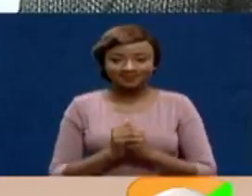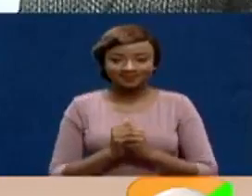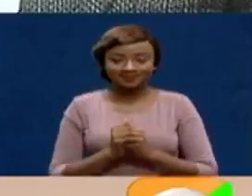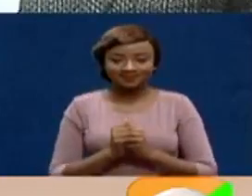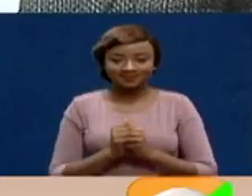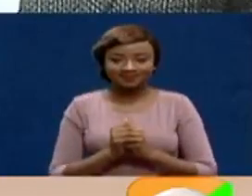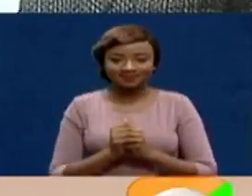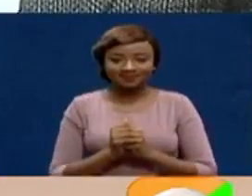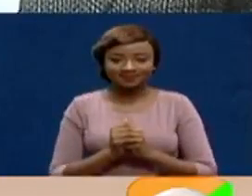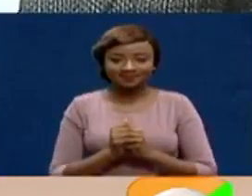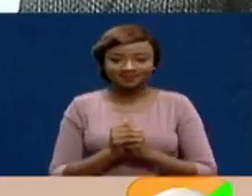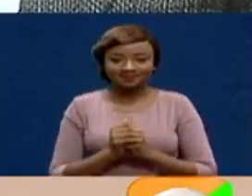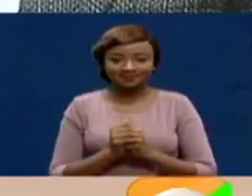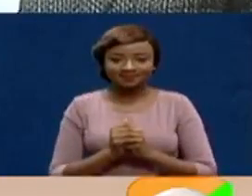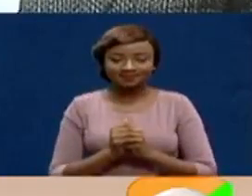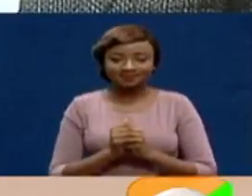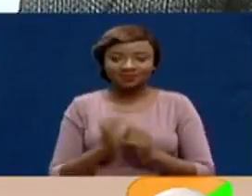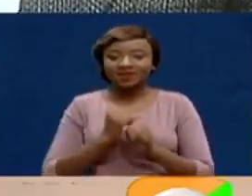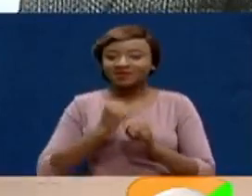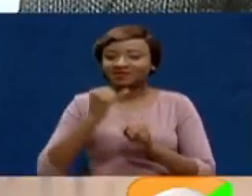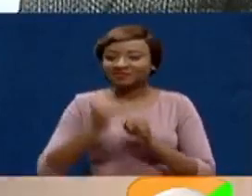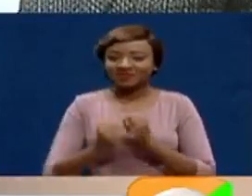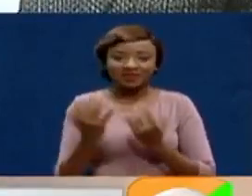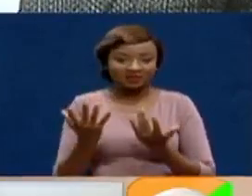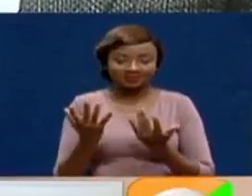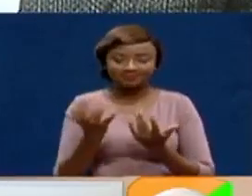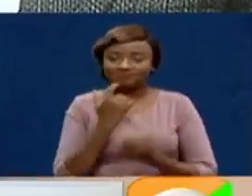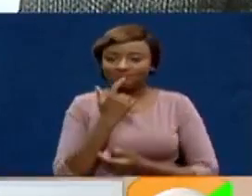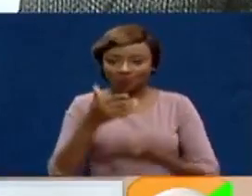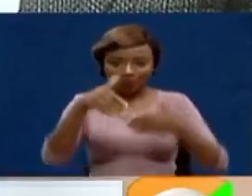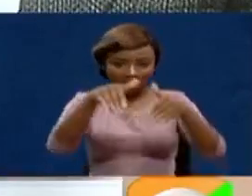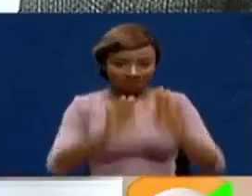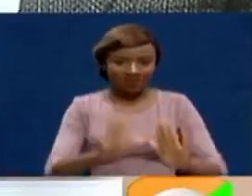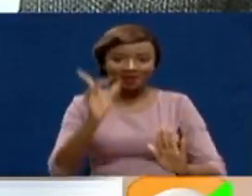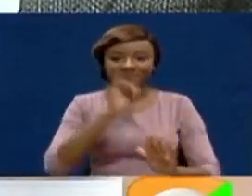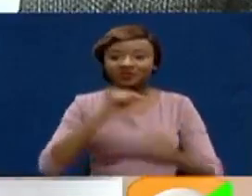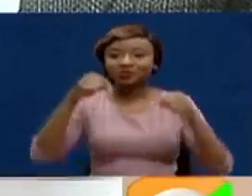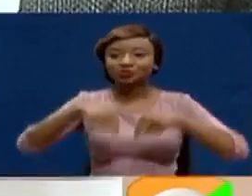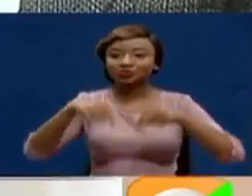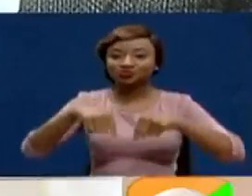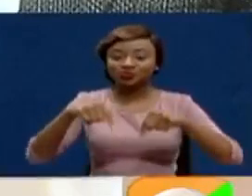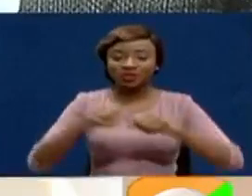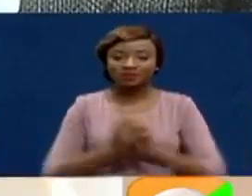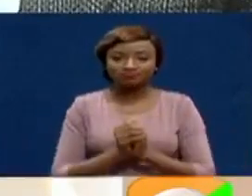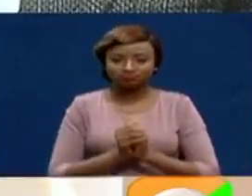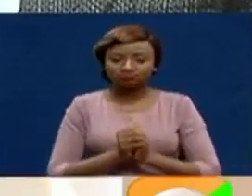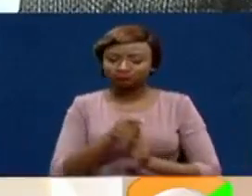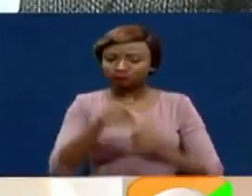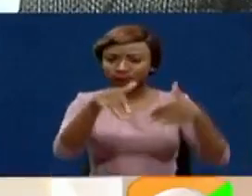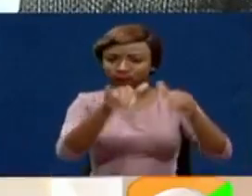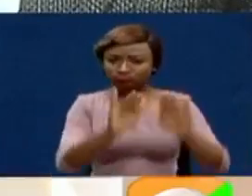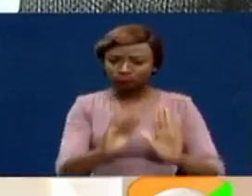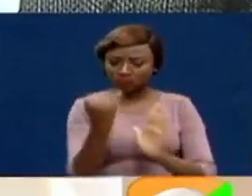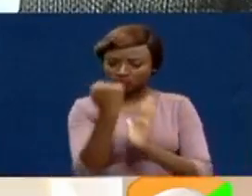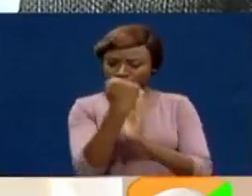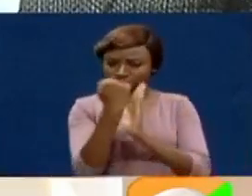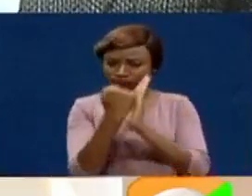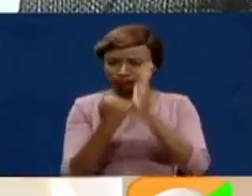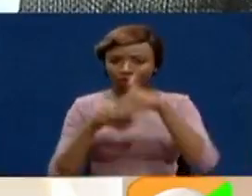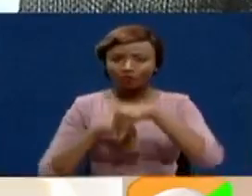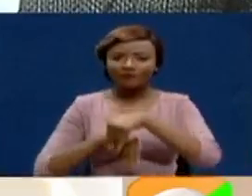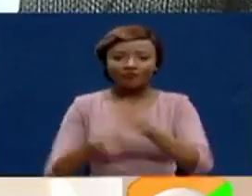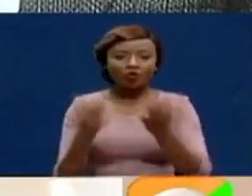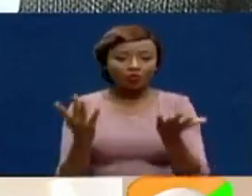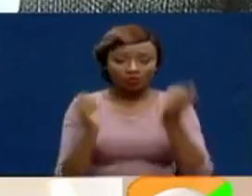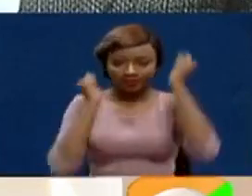Hatimaye rais mstaafu Daniel Arap Moi amezikwa hii leo kwenye mazishi yaliyoendeshwa kwa utaratibu wa kijeshi.